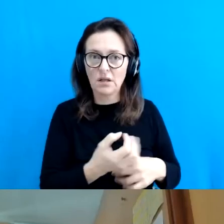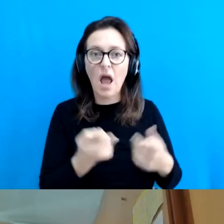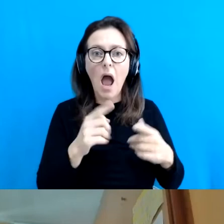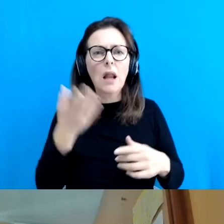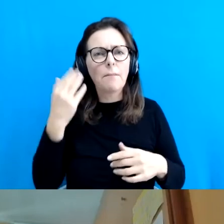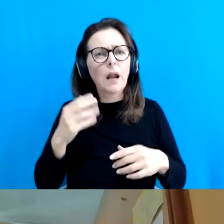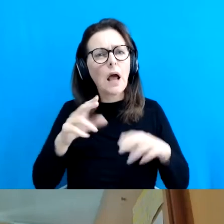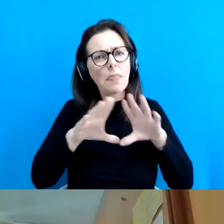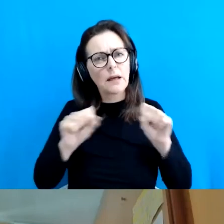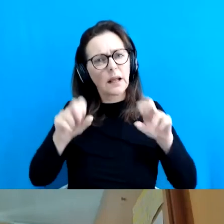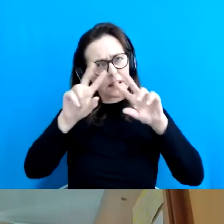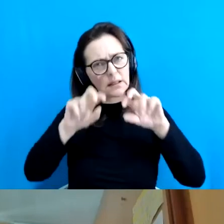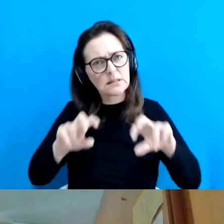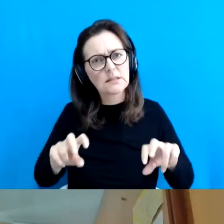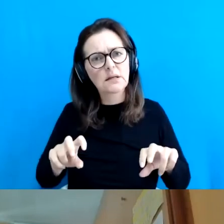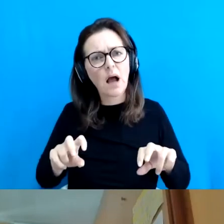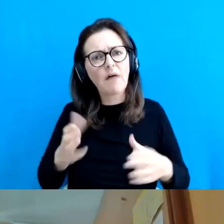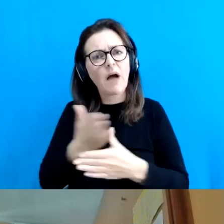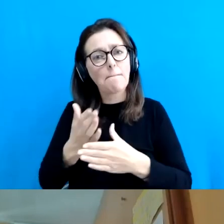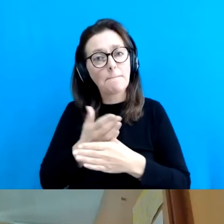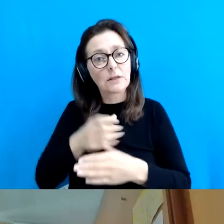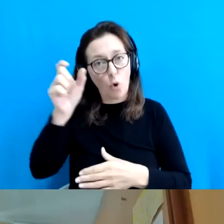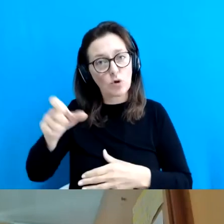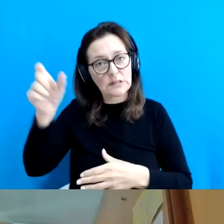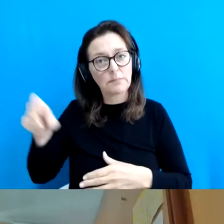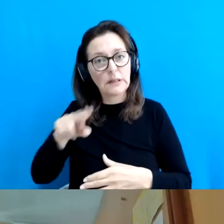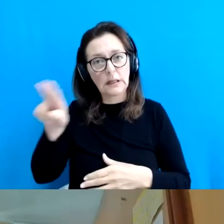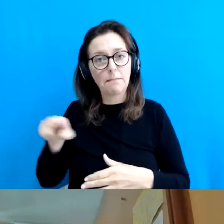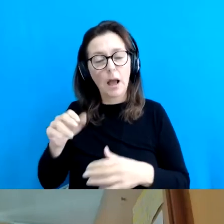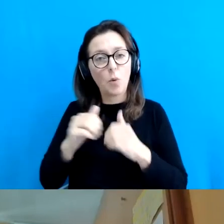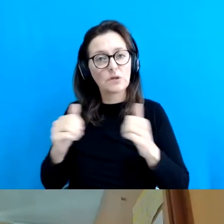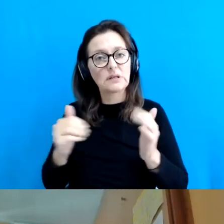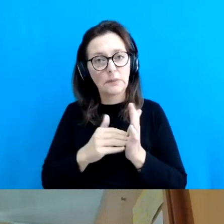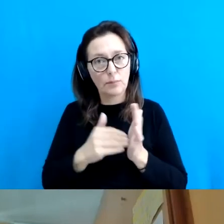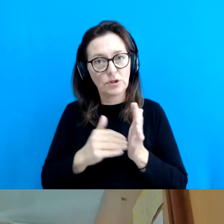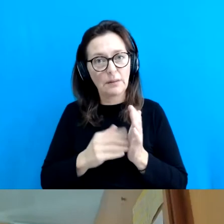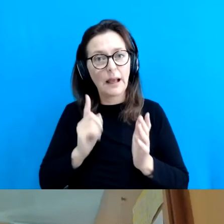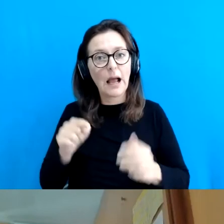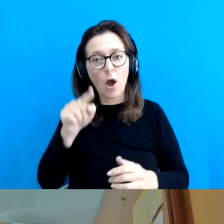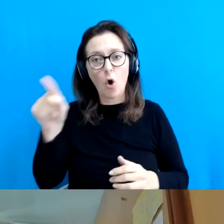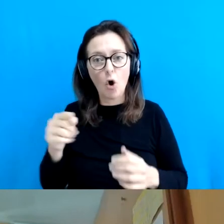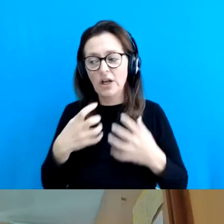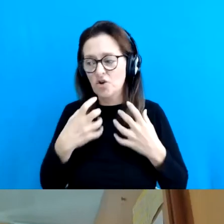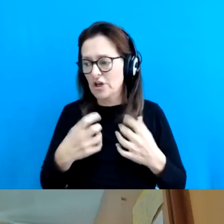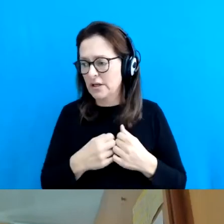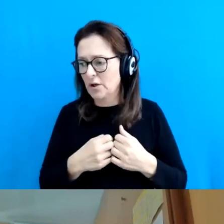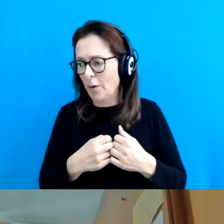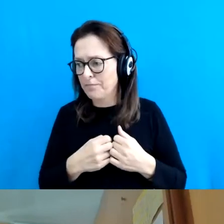če so bile narejene raziskave med osebami s posebnimi potrebami, kaj bi želele?